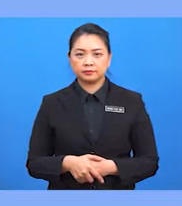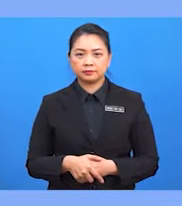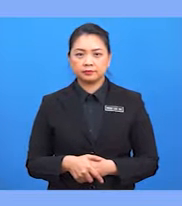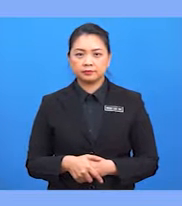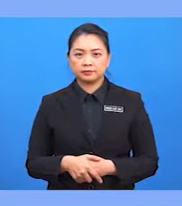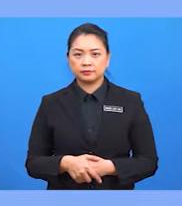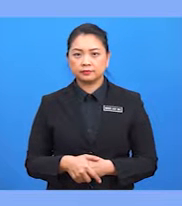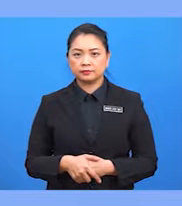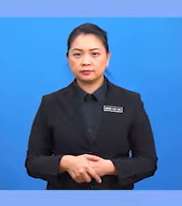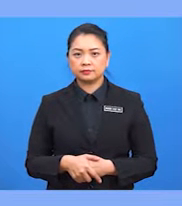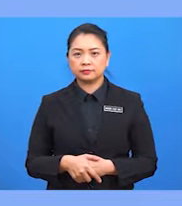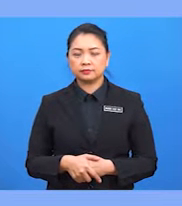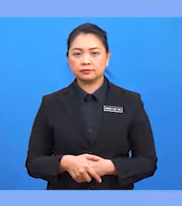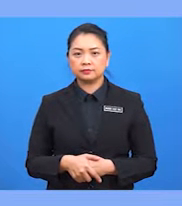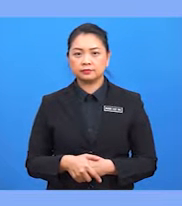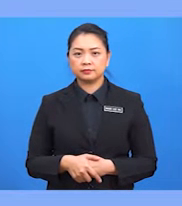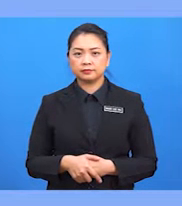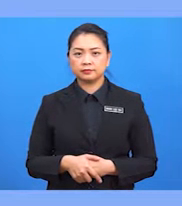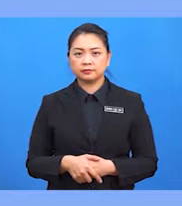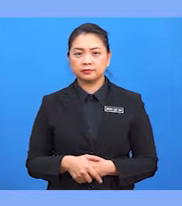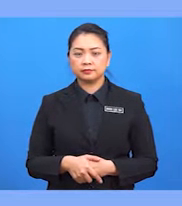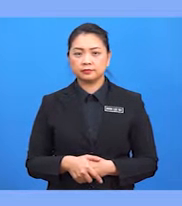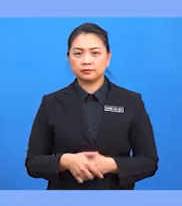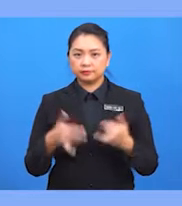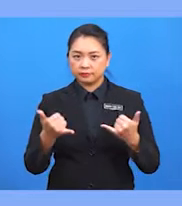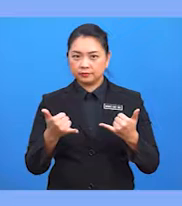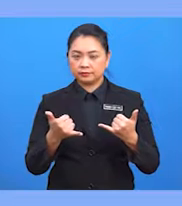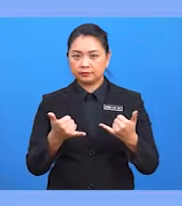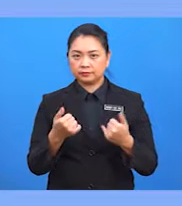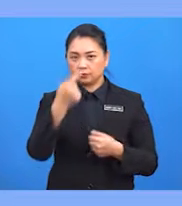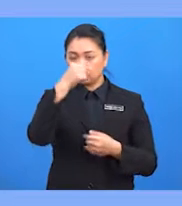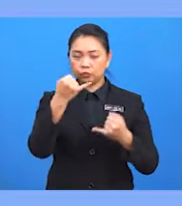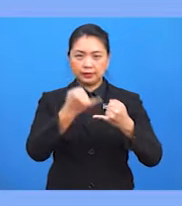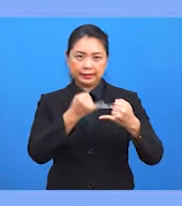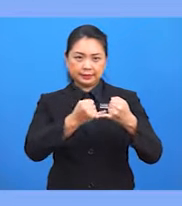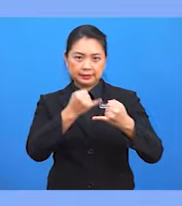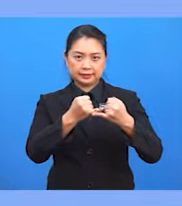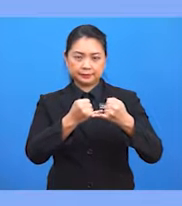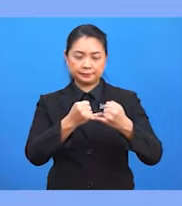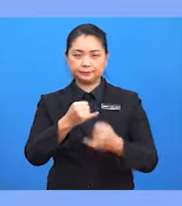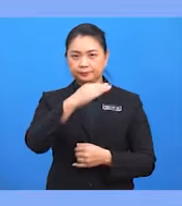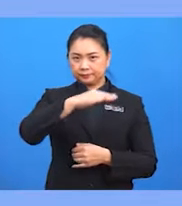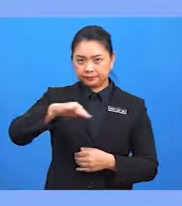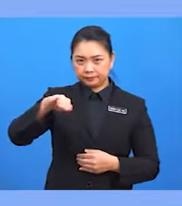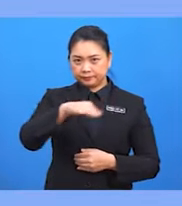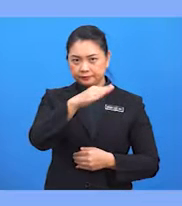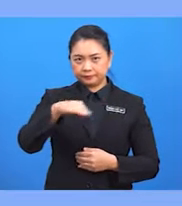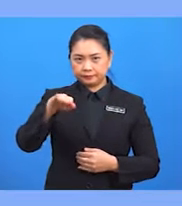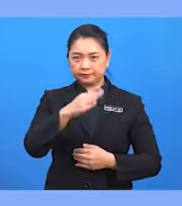Okey, setelah anda bersepuh hati, kita buat untuk percikan yang terakhir.